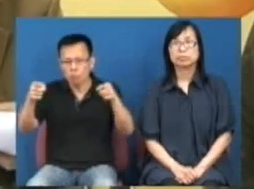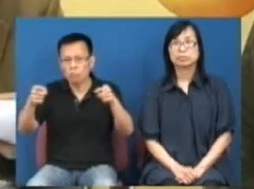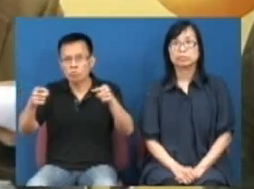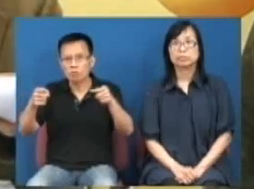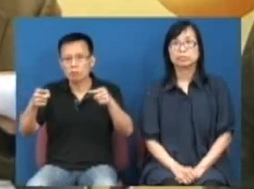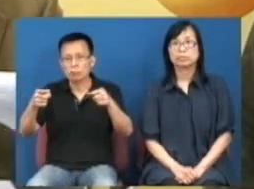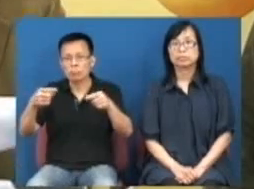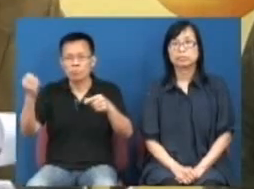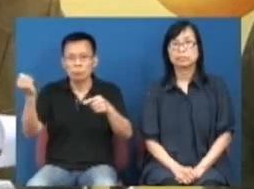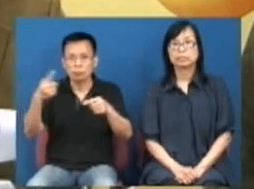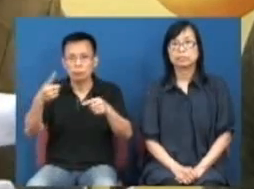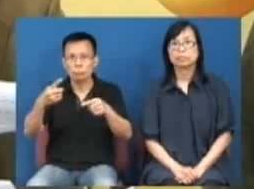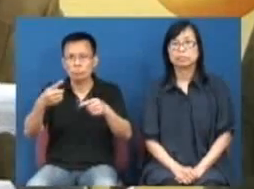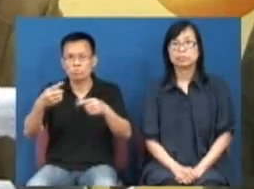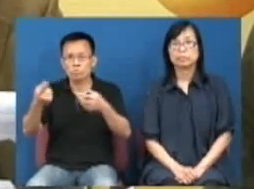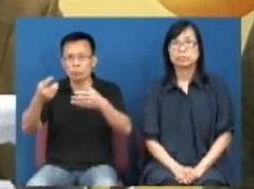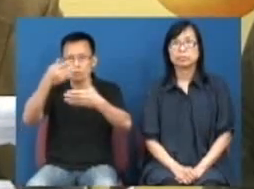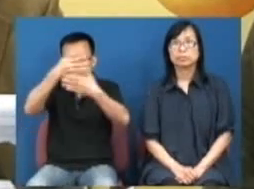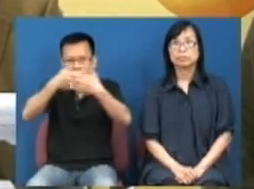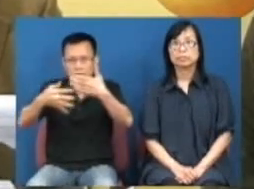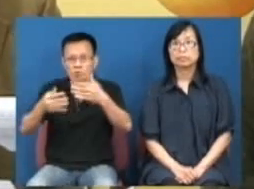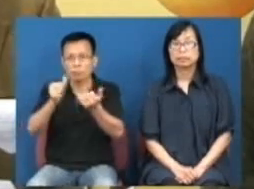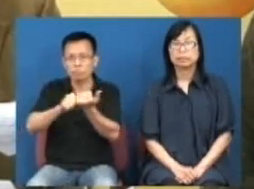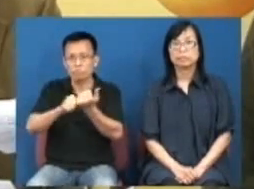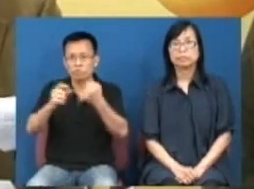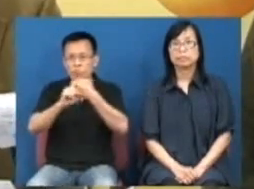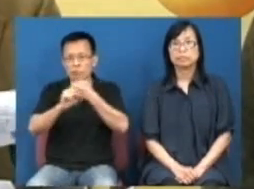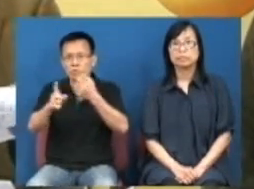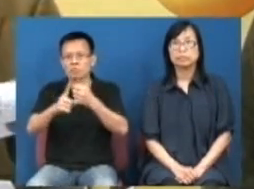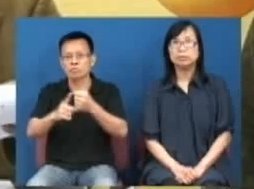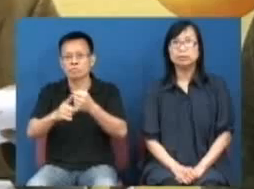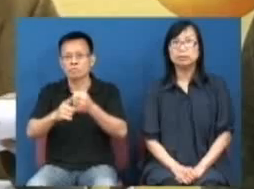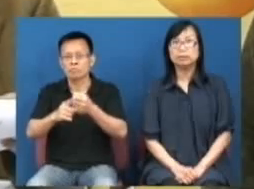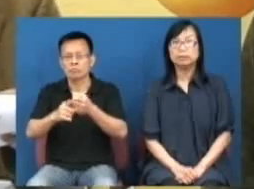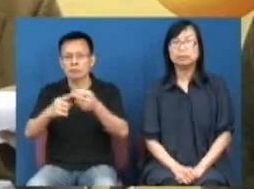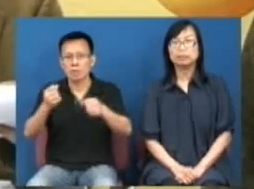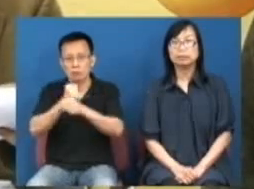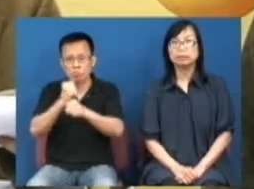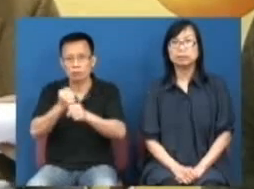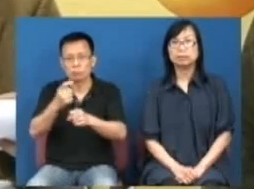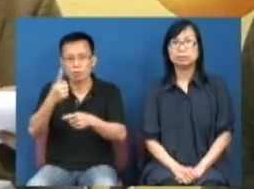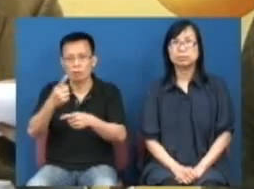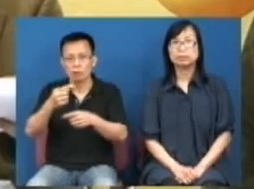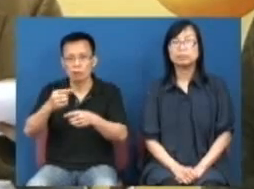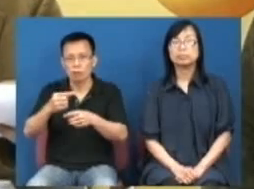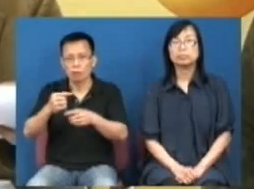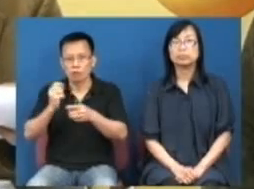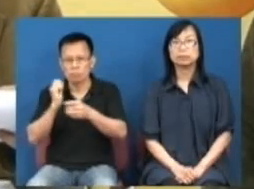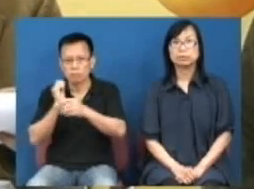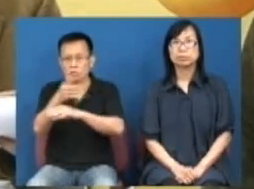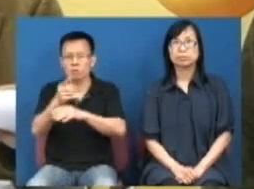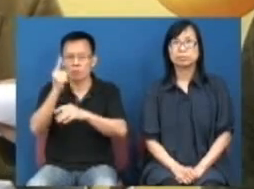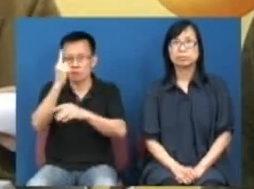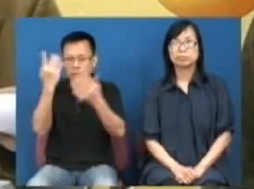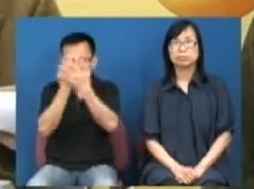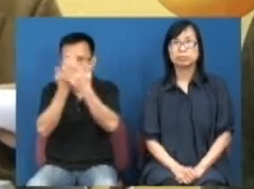載列於附錄九）。 又係嗰樣。 並在合適的情況下咧，在製作一個多於一集與選舉有關的節目